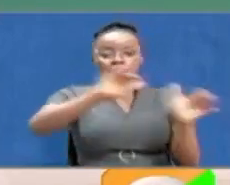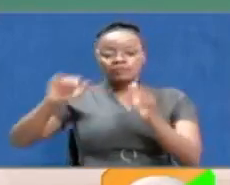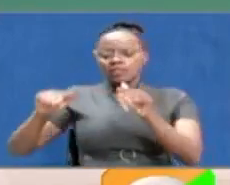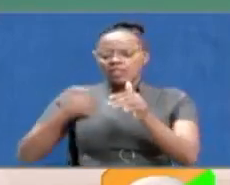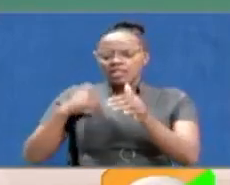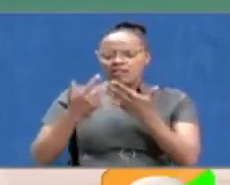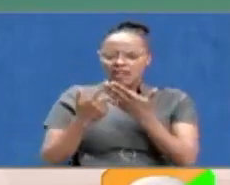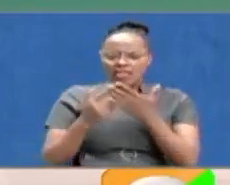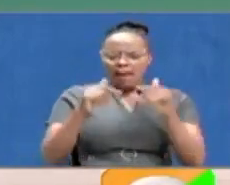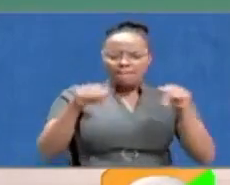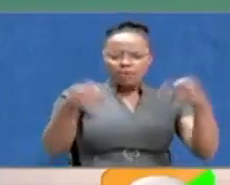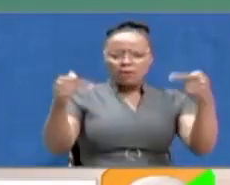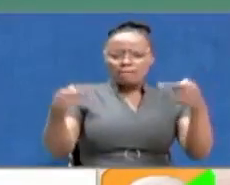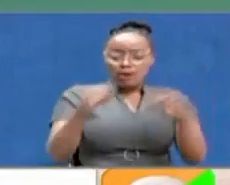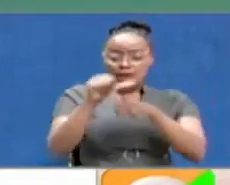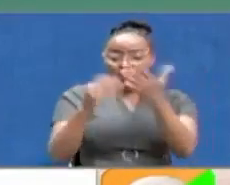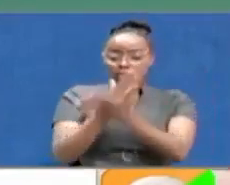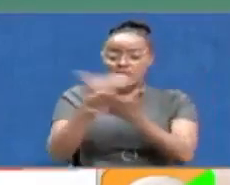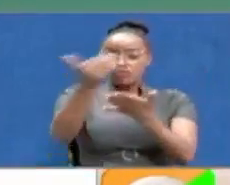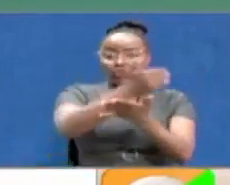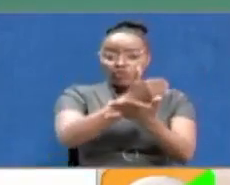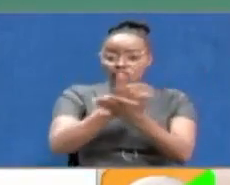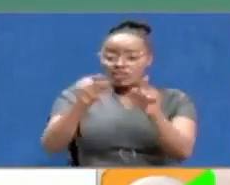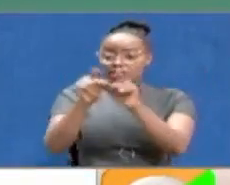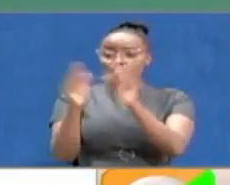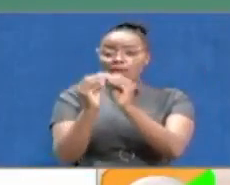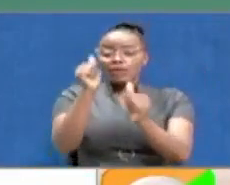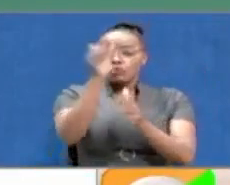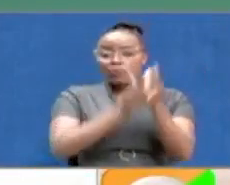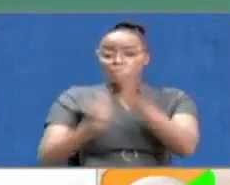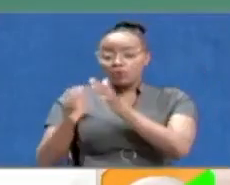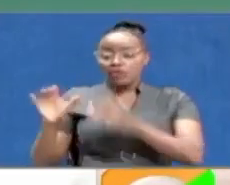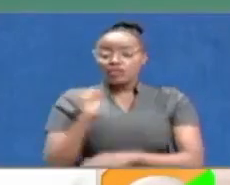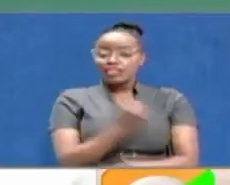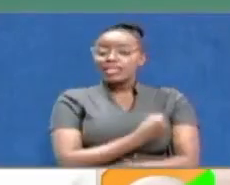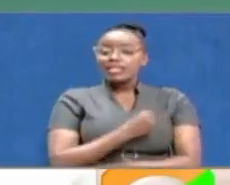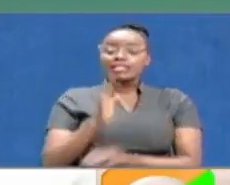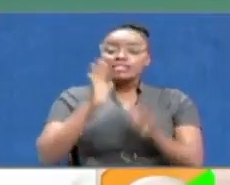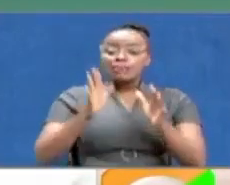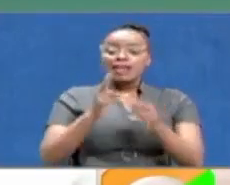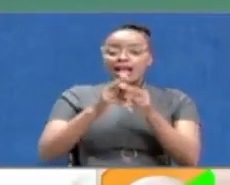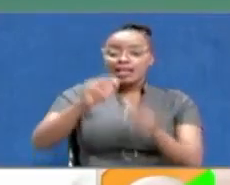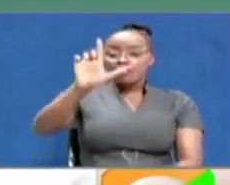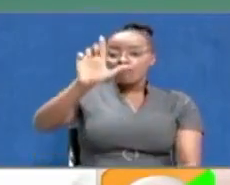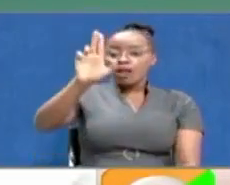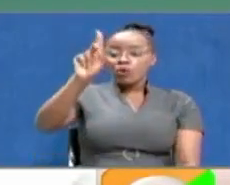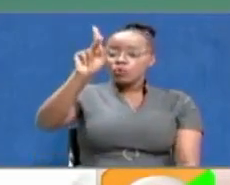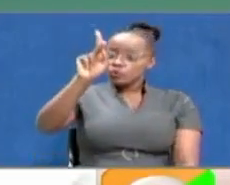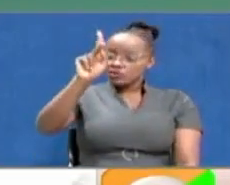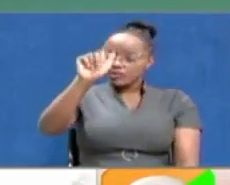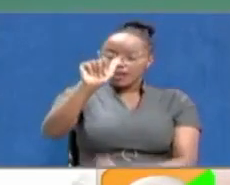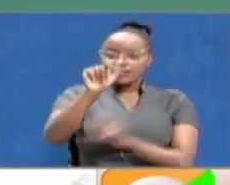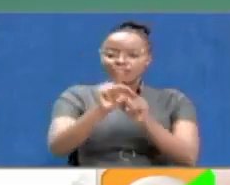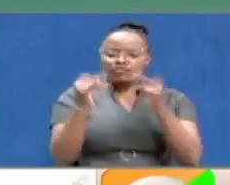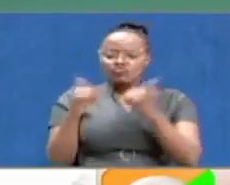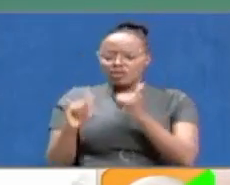Mzozo wa ugavi wa kitita cha kaunti unazidi kutokota, huku kikao kilichoandaliwa na spika wa seneti Ken Lusaka kujaribu kutatua zogo la